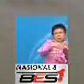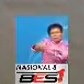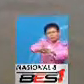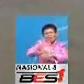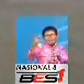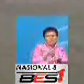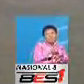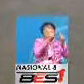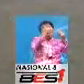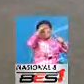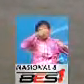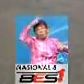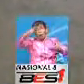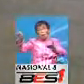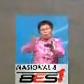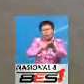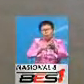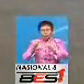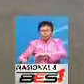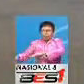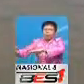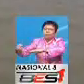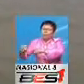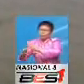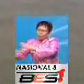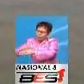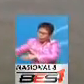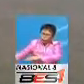kali pertama ikan paus dilaporkan terdampar di